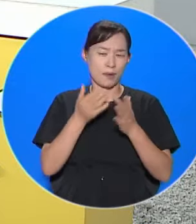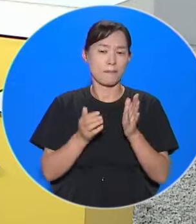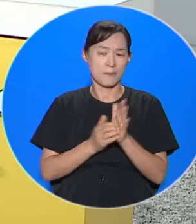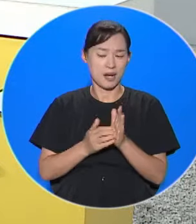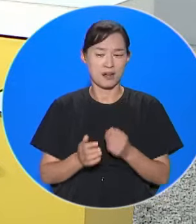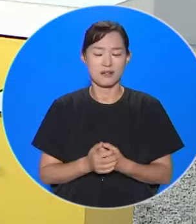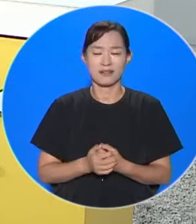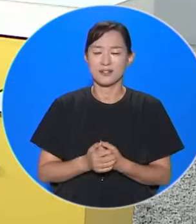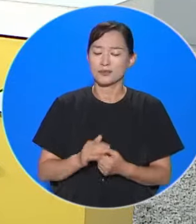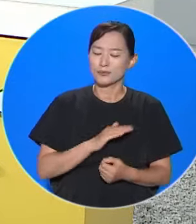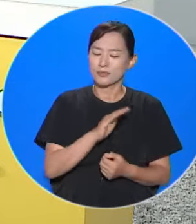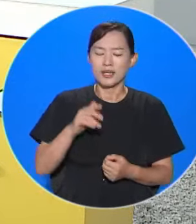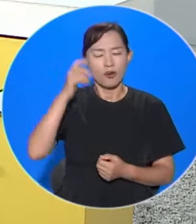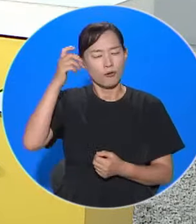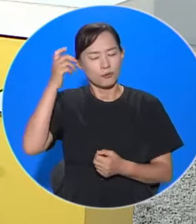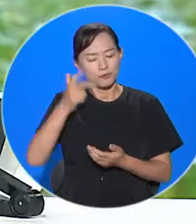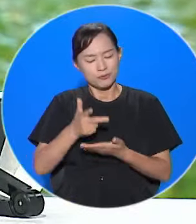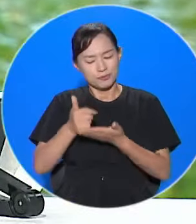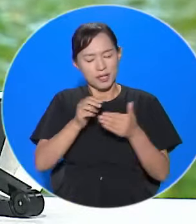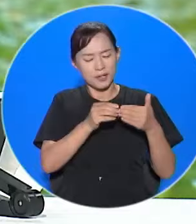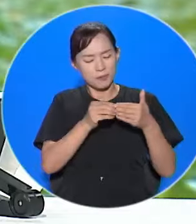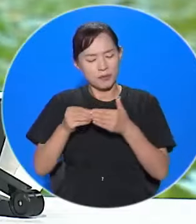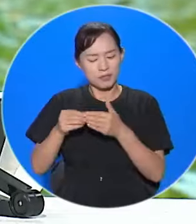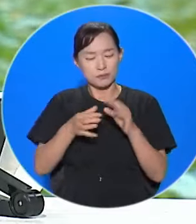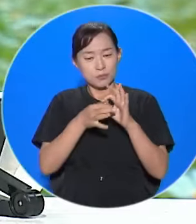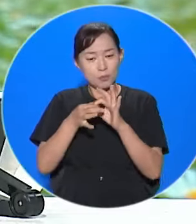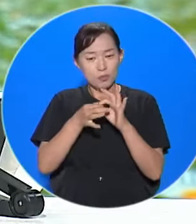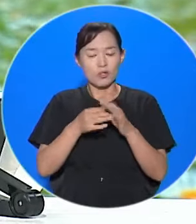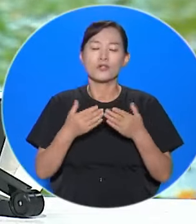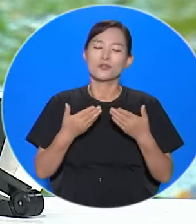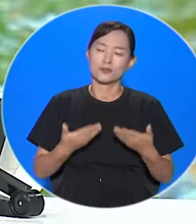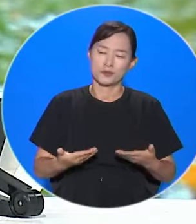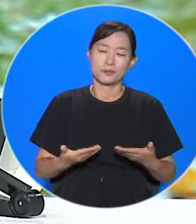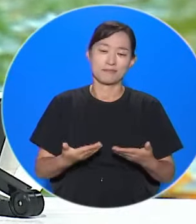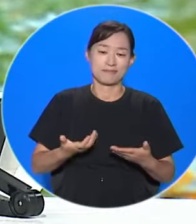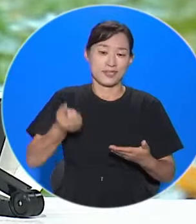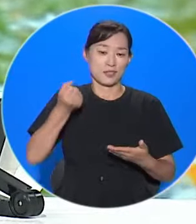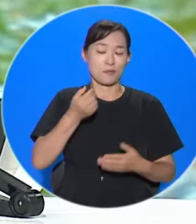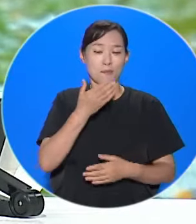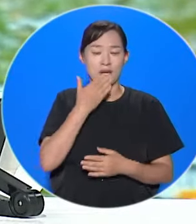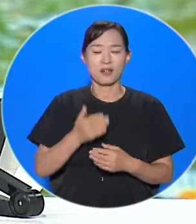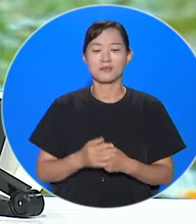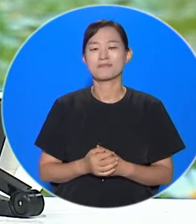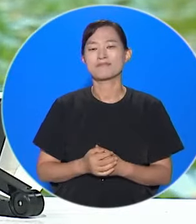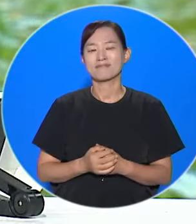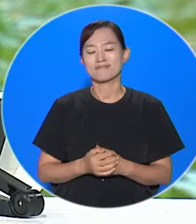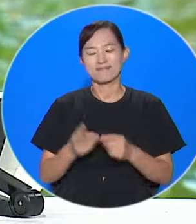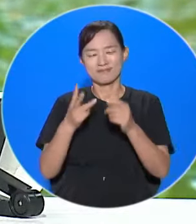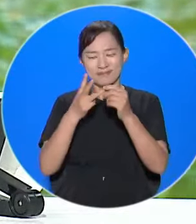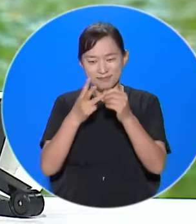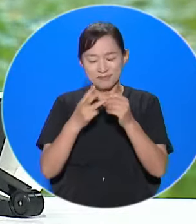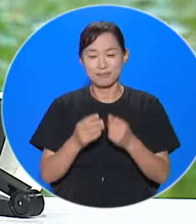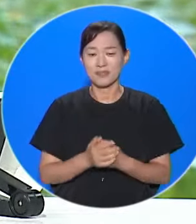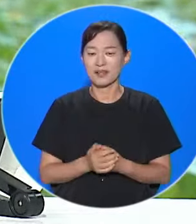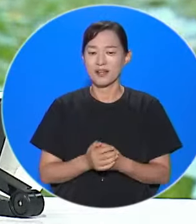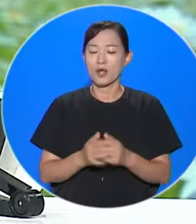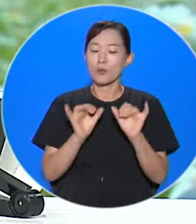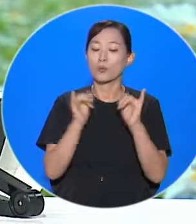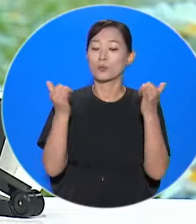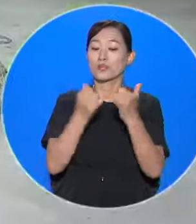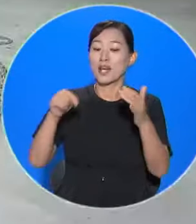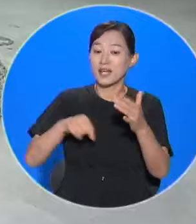고백했습니다. 우리의 영혼도 주님의 인도하심을 통해 쉼을 얻을 수 있습니다. 셋째,